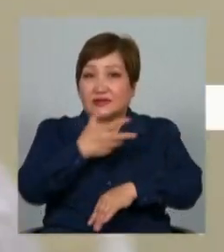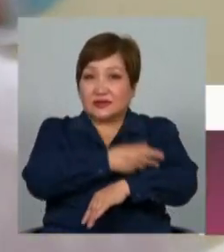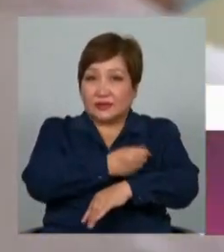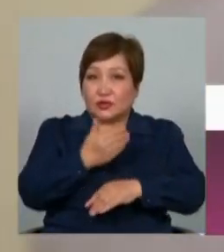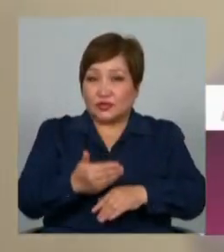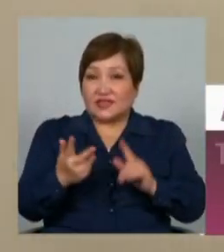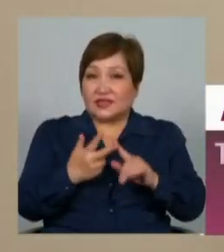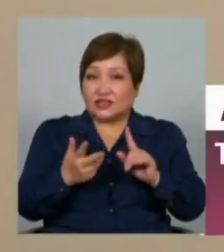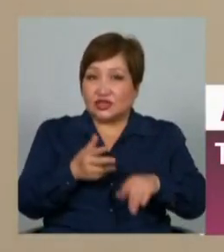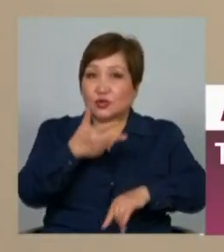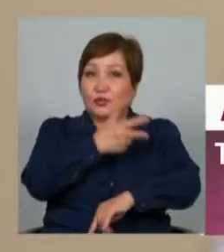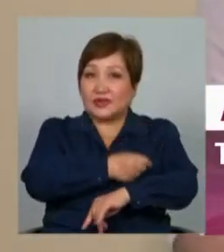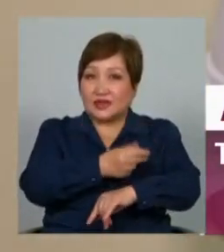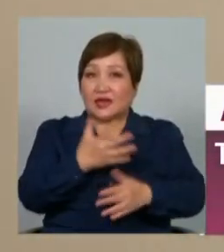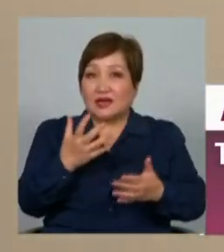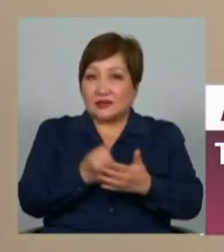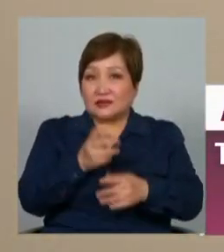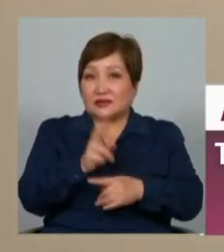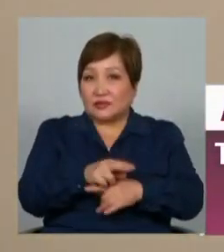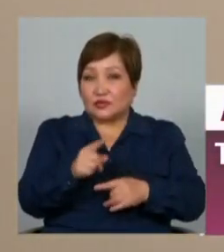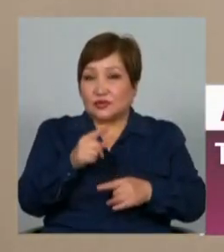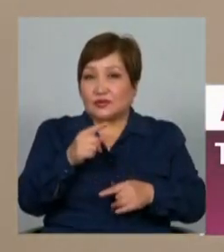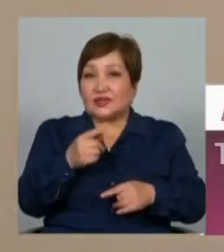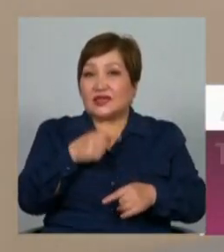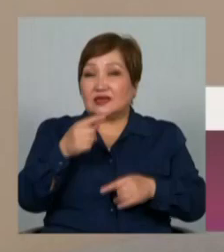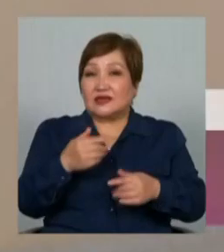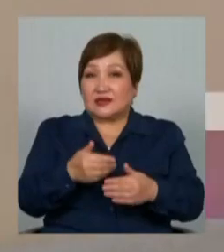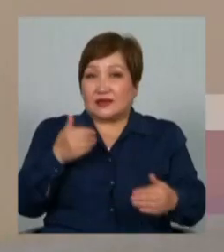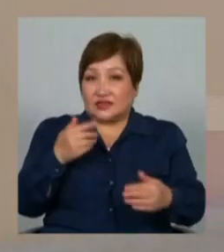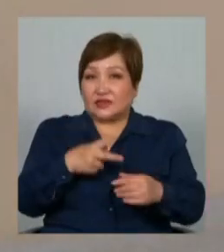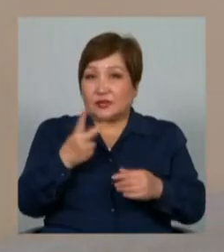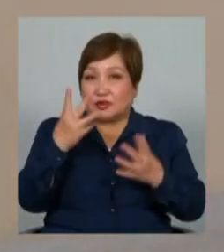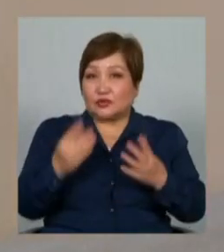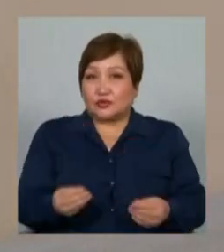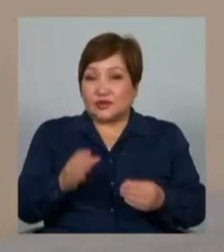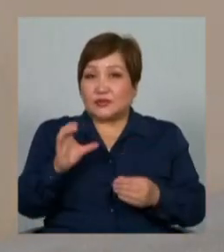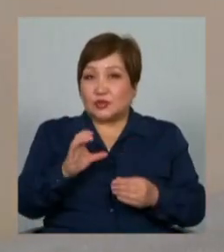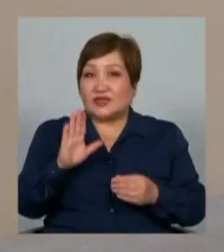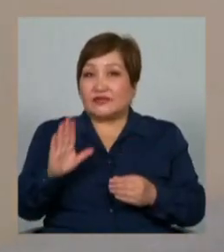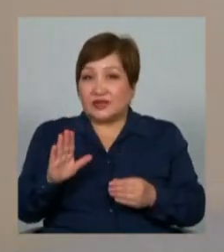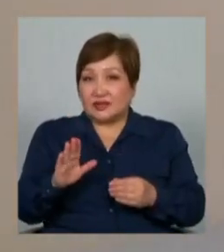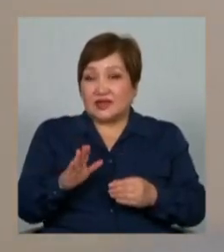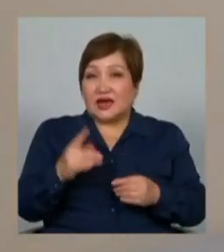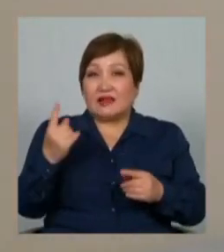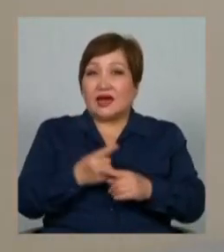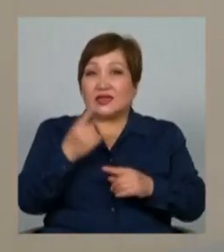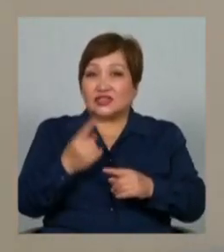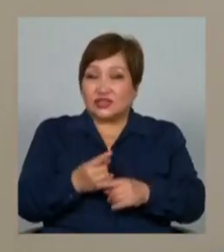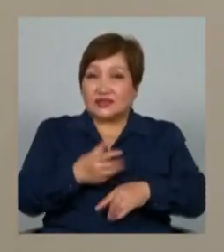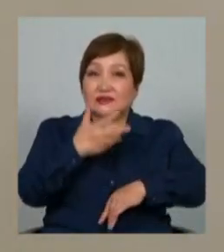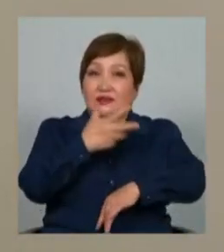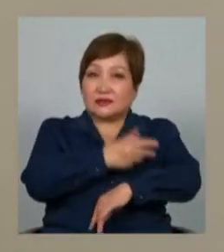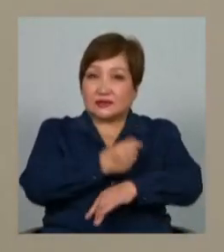екпенің екінші компонентін алуға келдім. Осыдан тура 21 күн бұрын Спутник V вакцинасының алғашқы мөлшерін алған едім. Ол